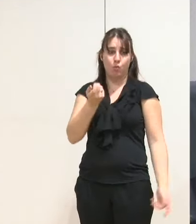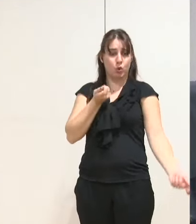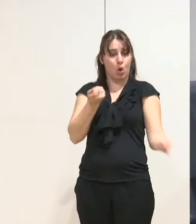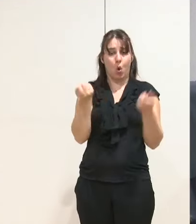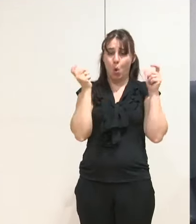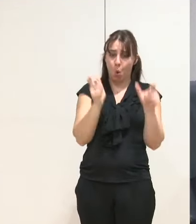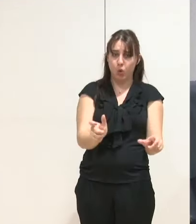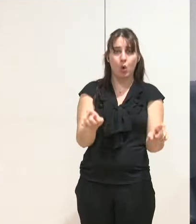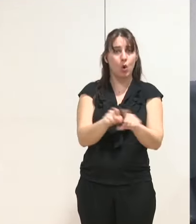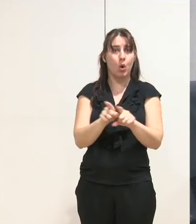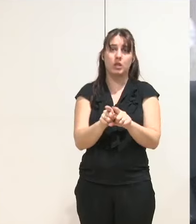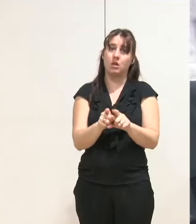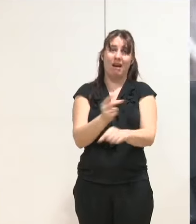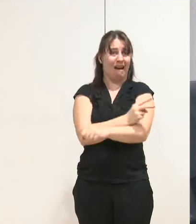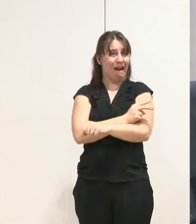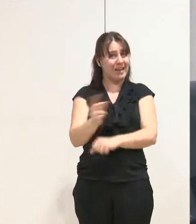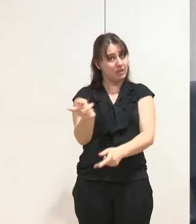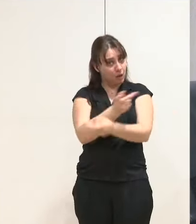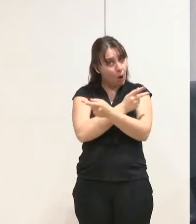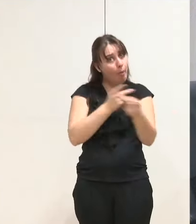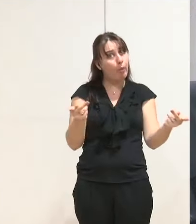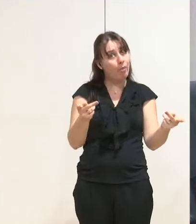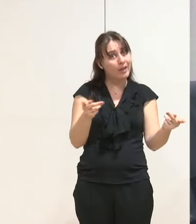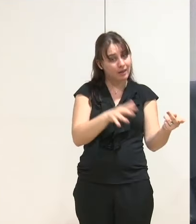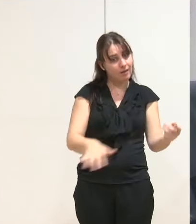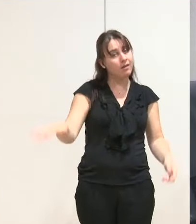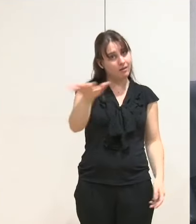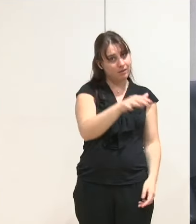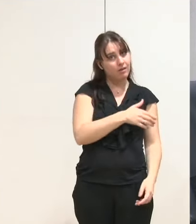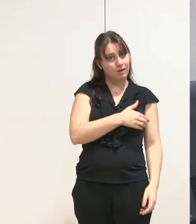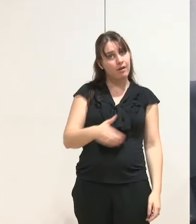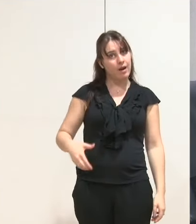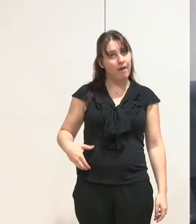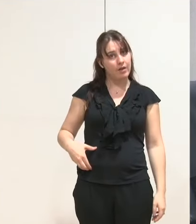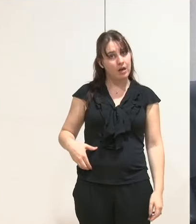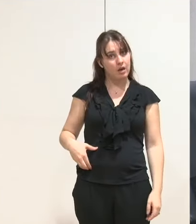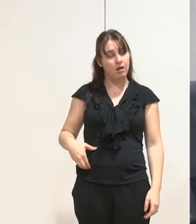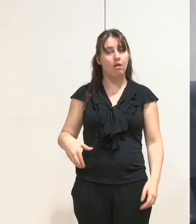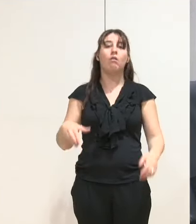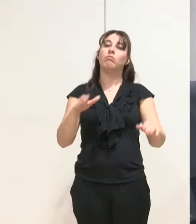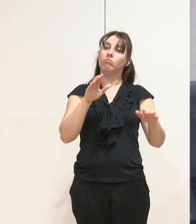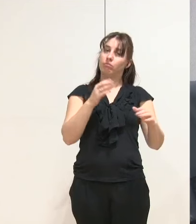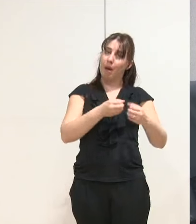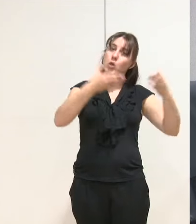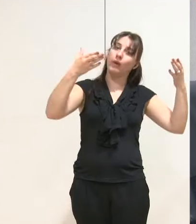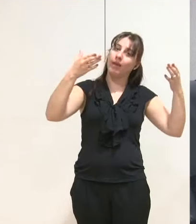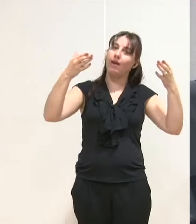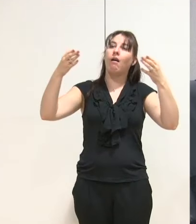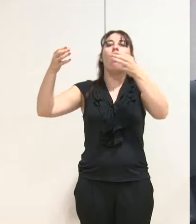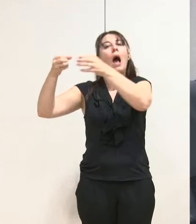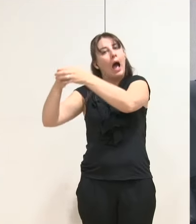risque public ville pour l'essentiel et métro un